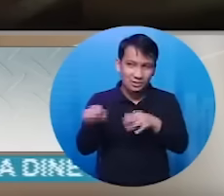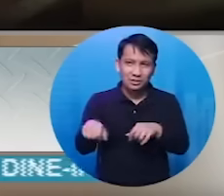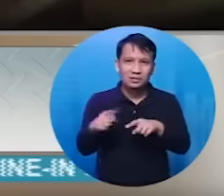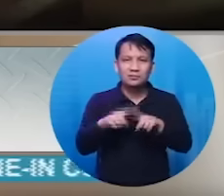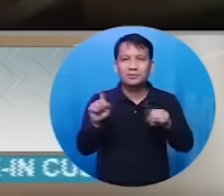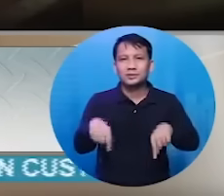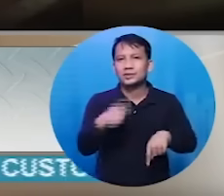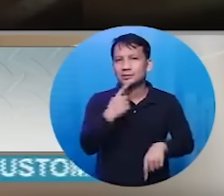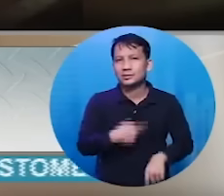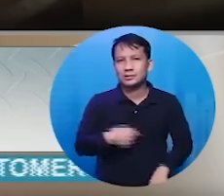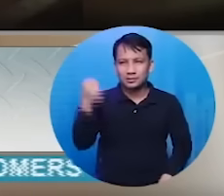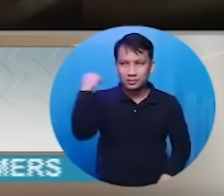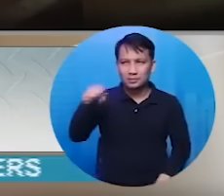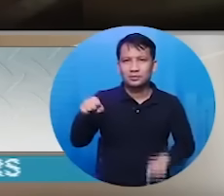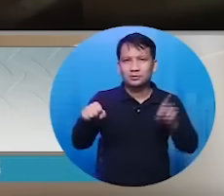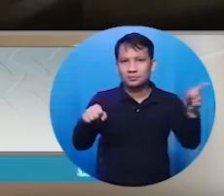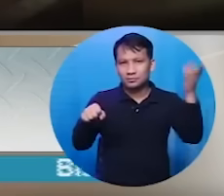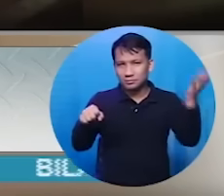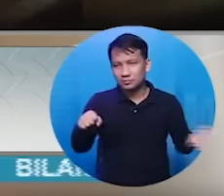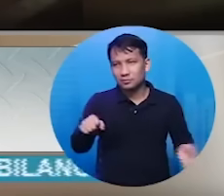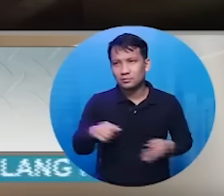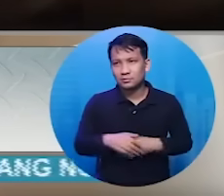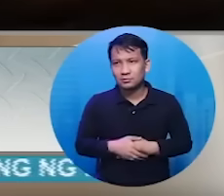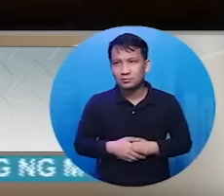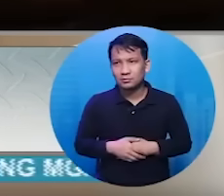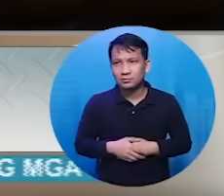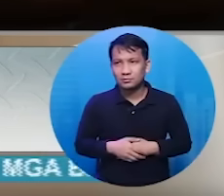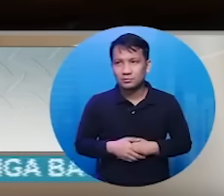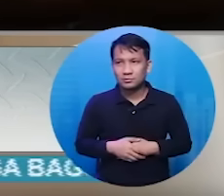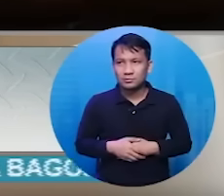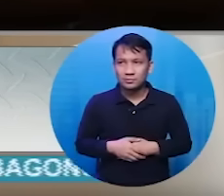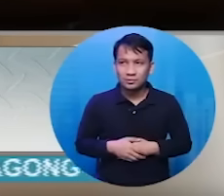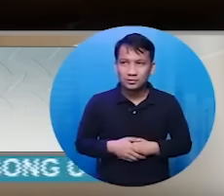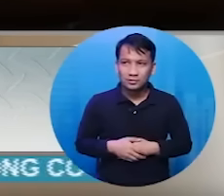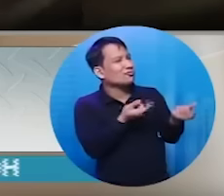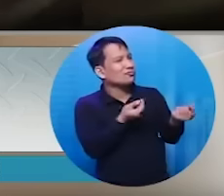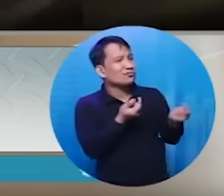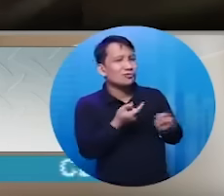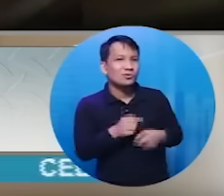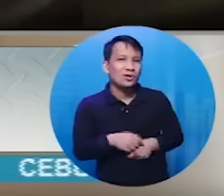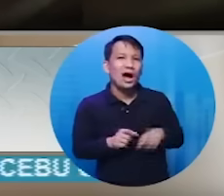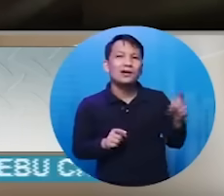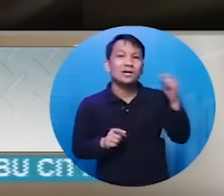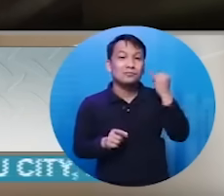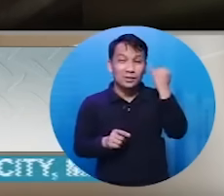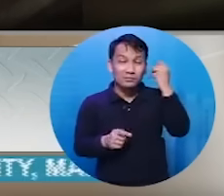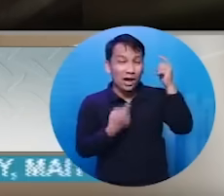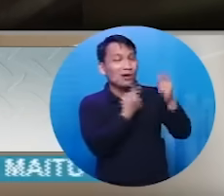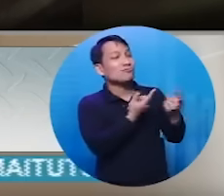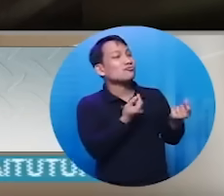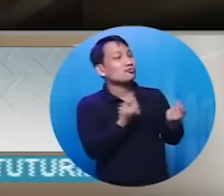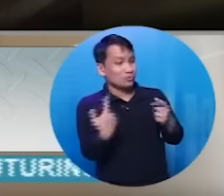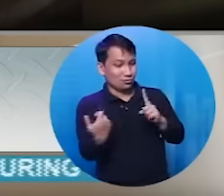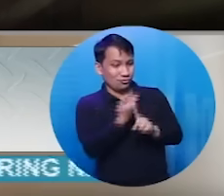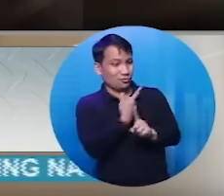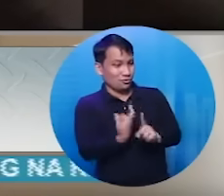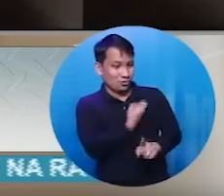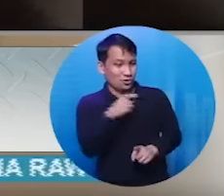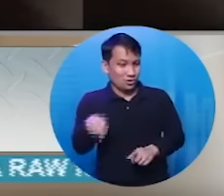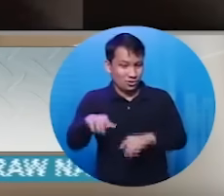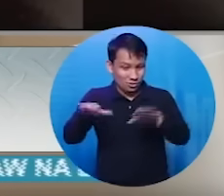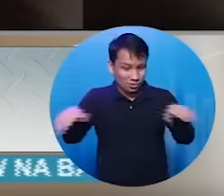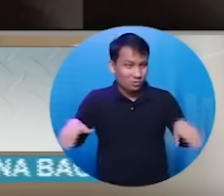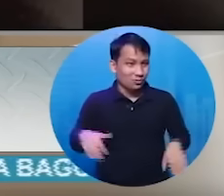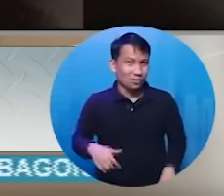dumating sa point na nagrebelde ng ganyan. Pati kami, pati pa. Ano sa tingin mo yung ginagawa mo pananakit sa mga kapatid